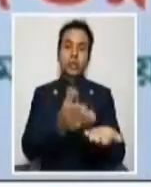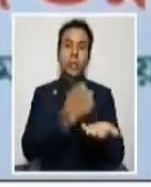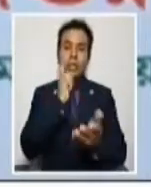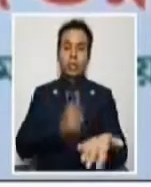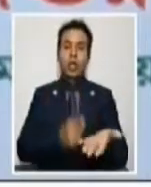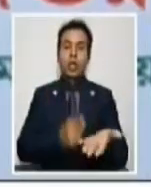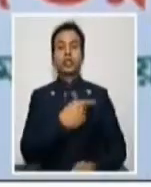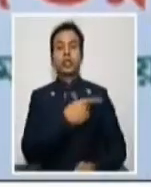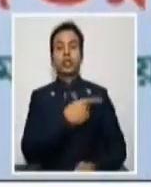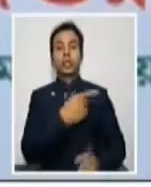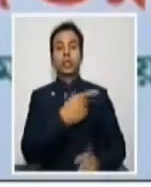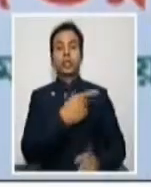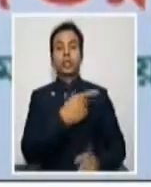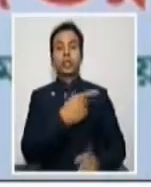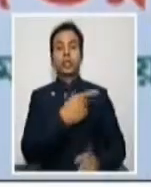এবার আসি তথ্যের দিকে।